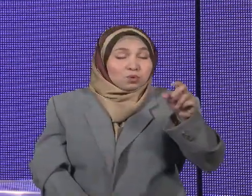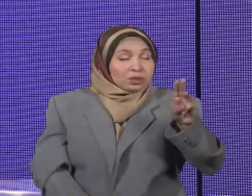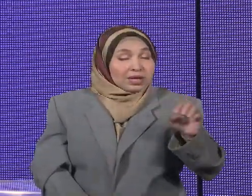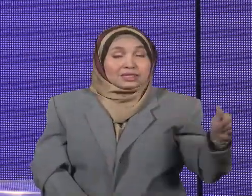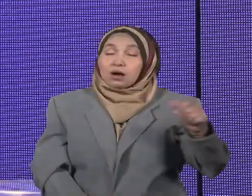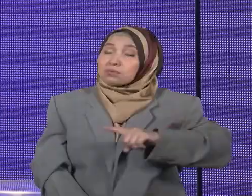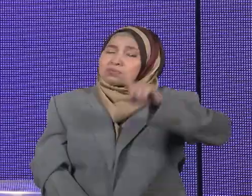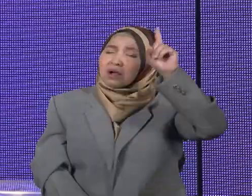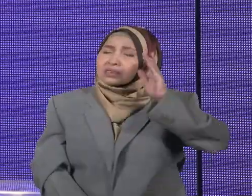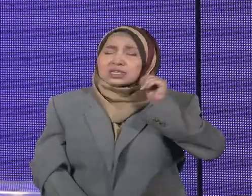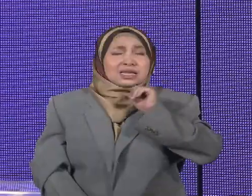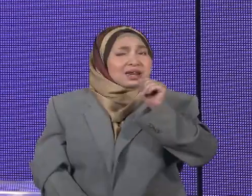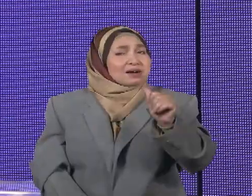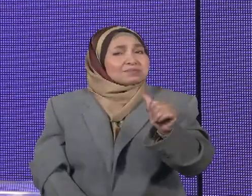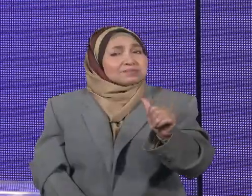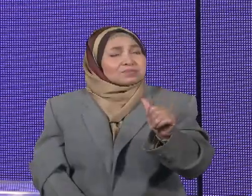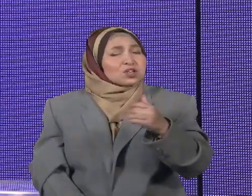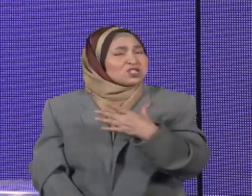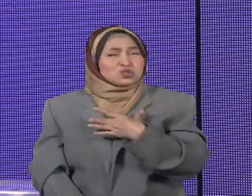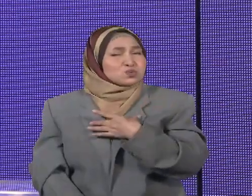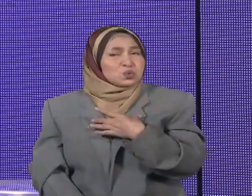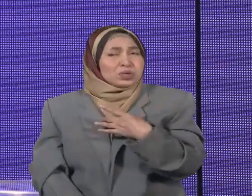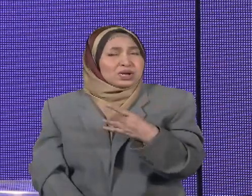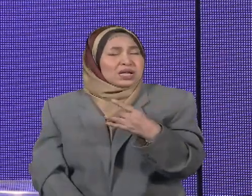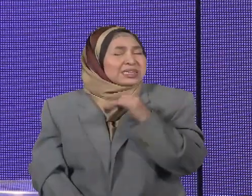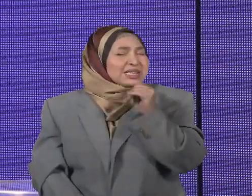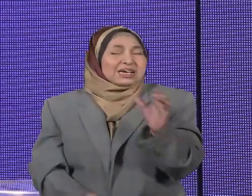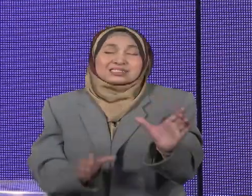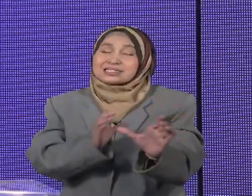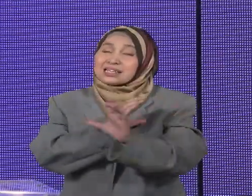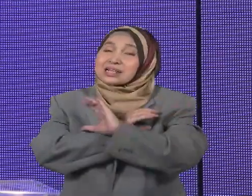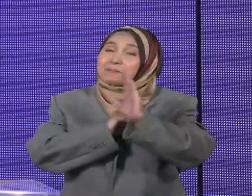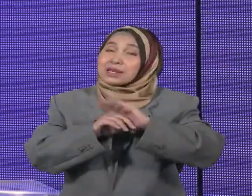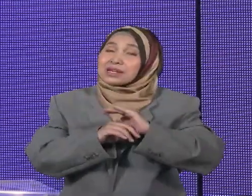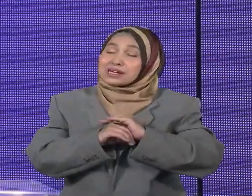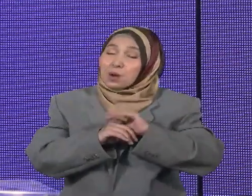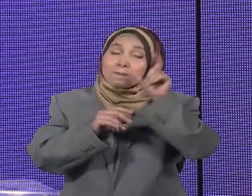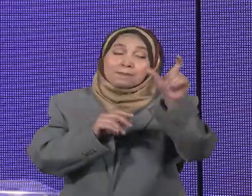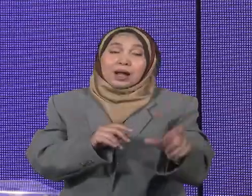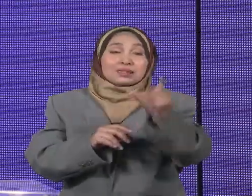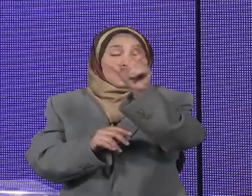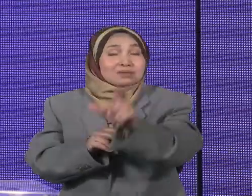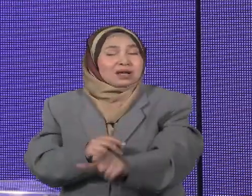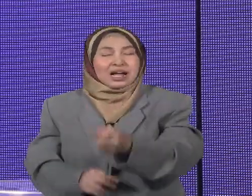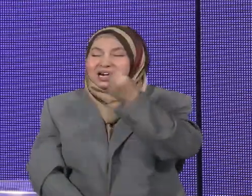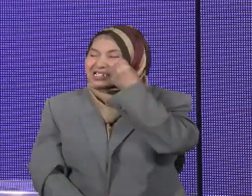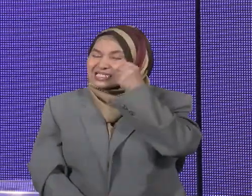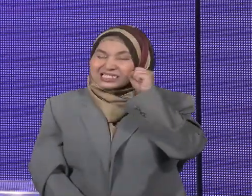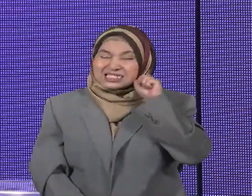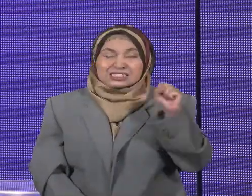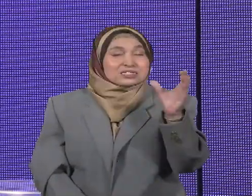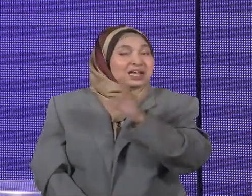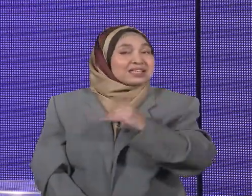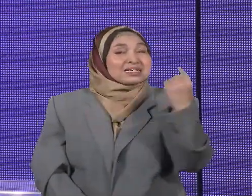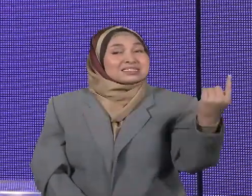kafarin atim. Allah tidak suka, tidak cinta kepada setiap orang yang sangat engkar dan